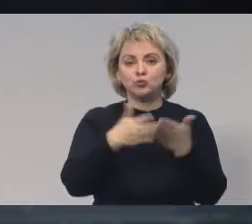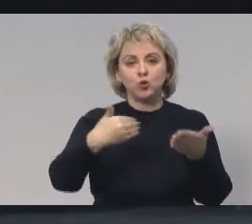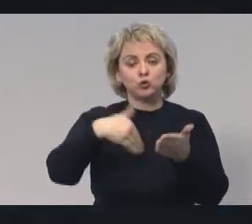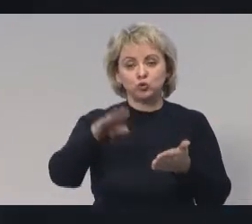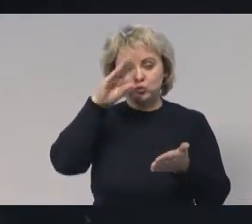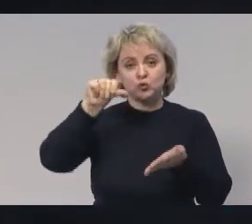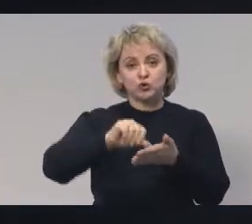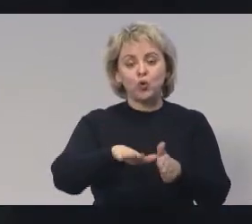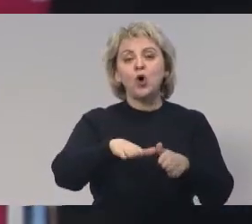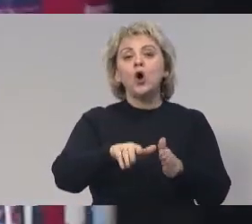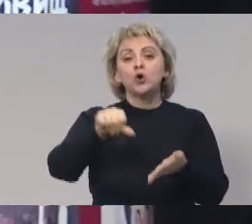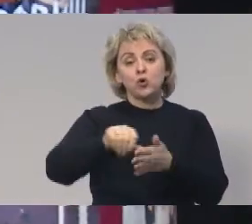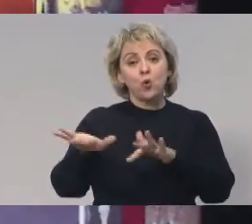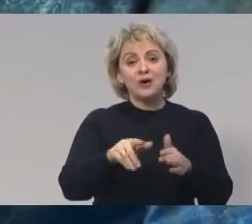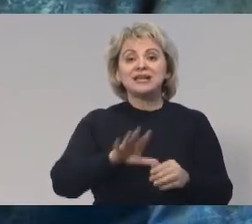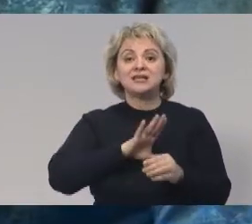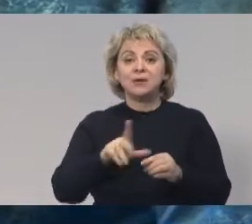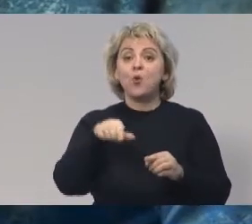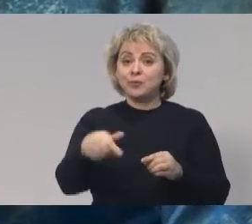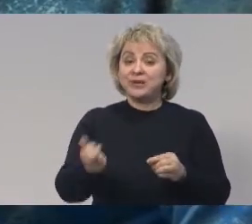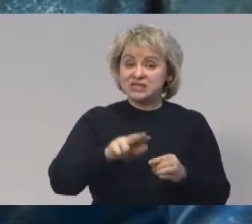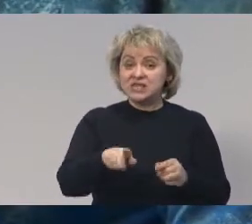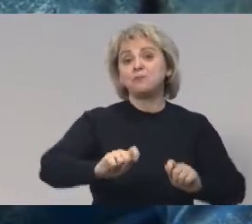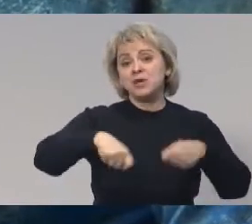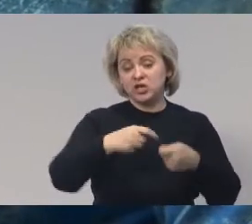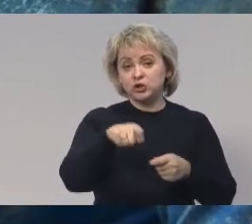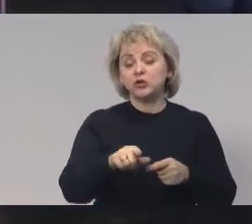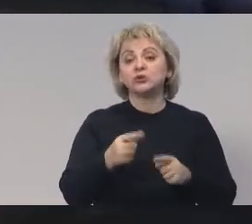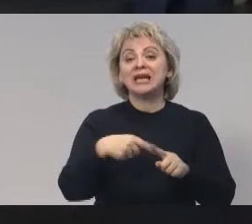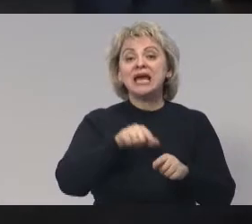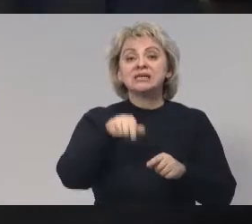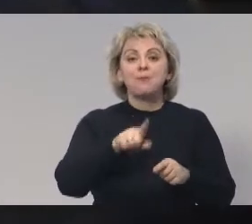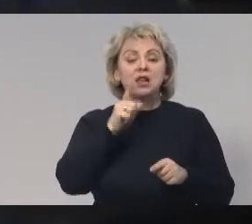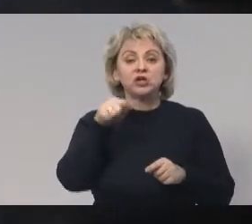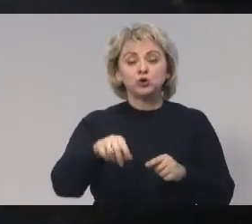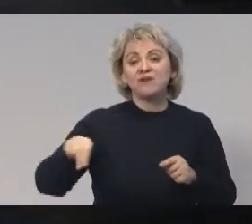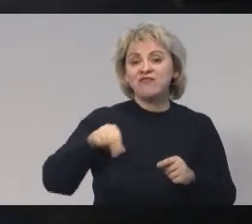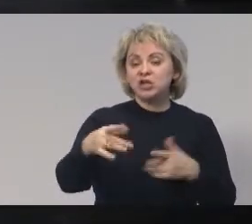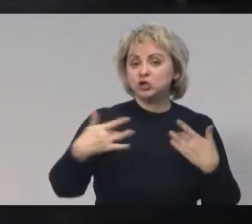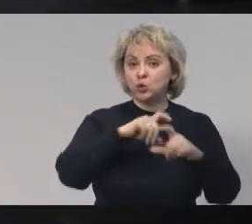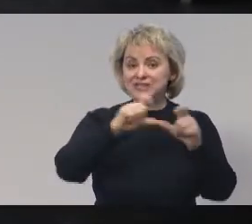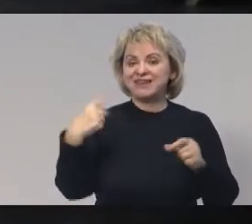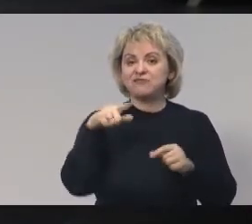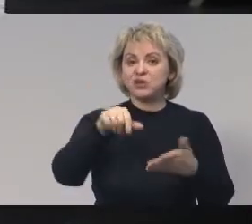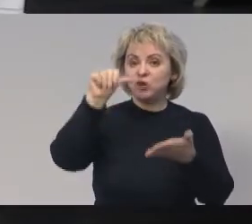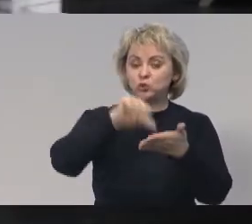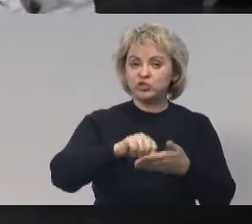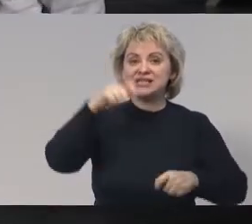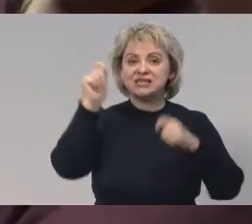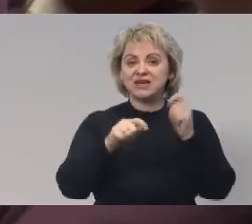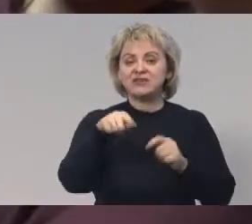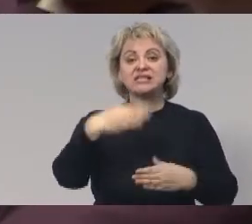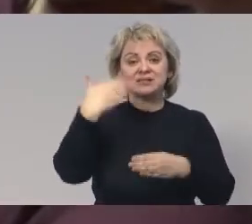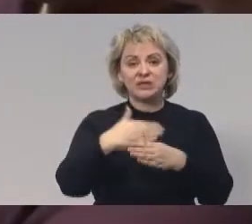мужскую роль передадут. Сам быть не смог на днях премьеры «Акунинской чайки». Совсем молодой Волгодонский театр впервые участвовал в фестивале